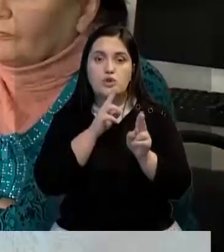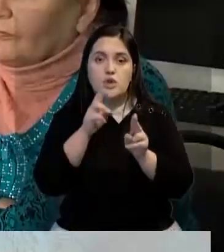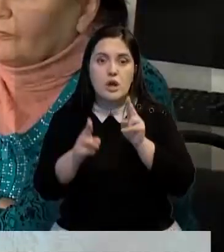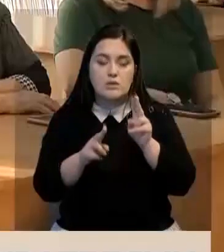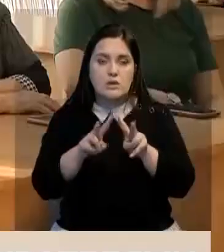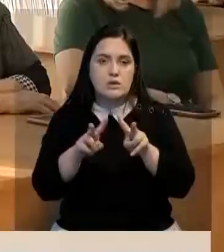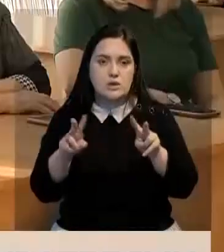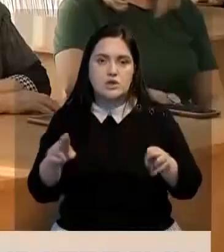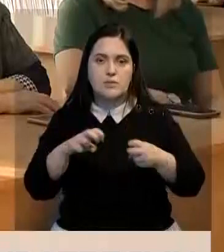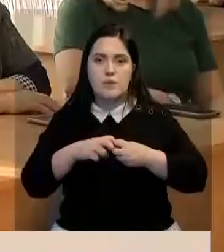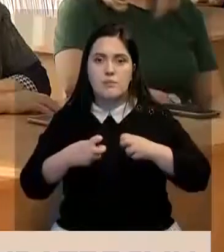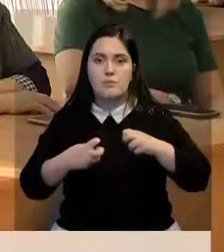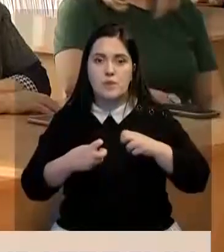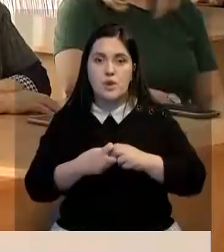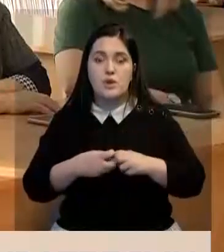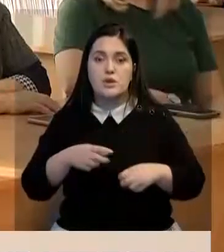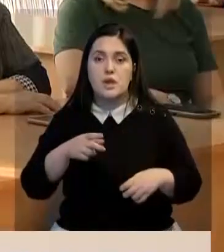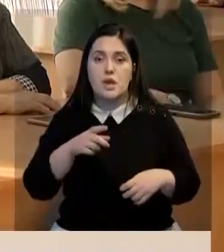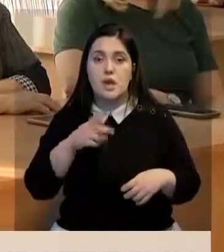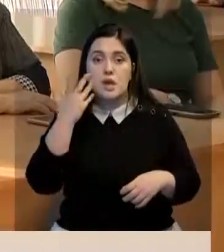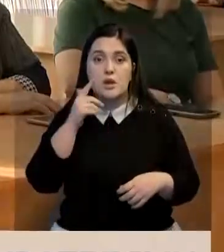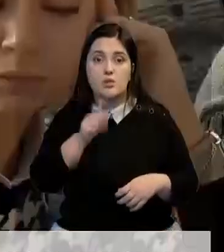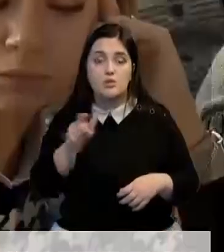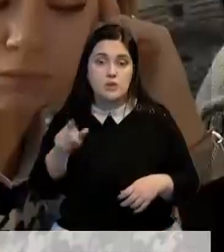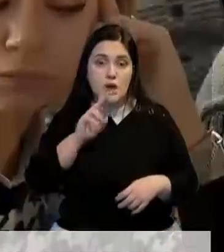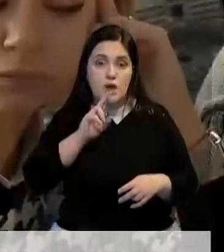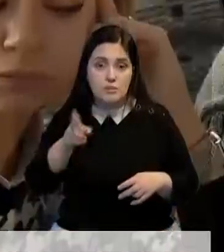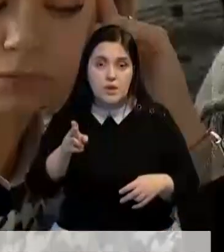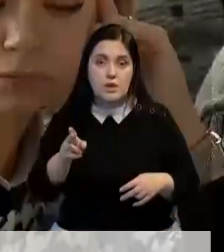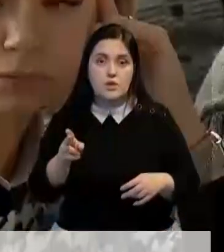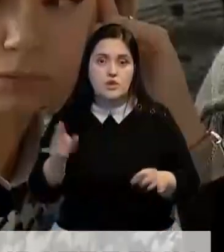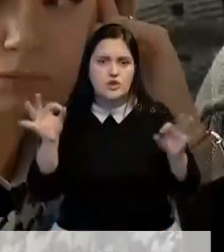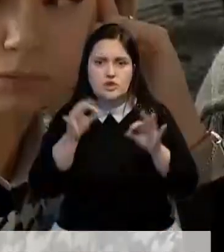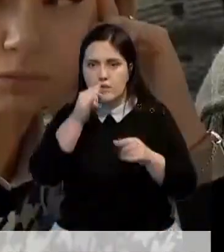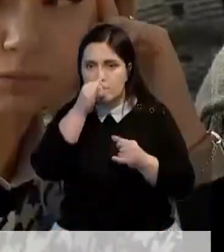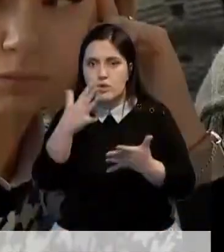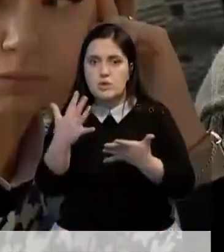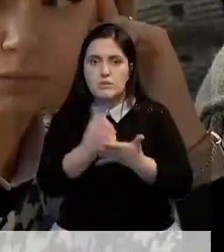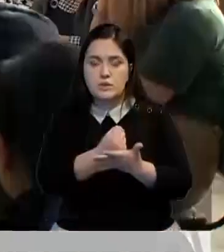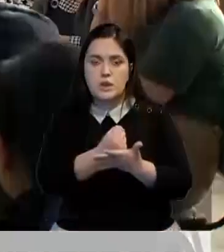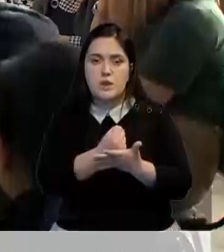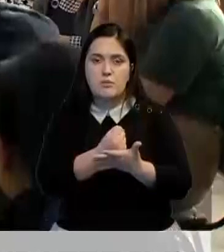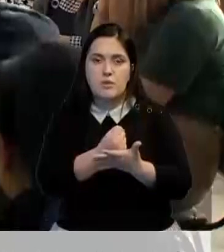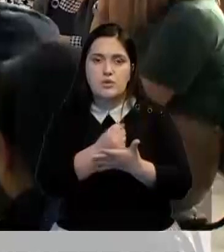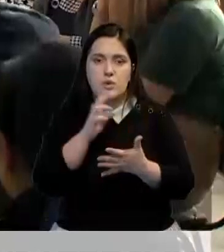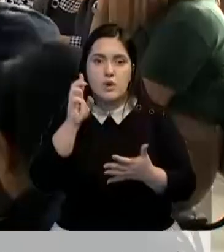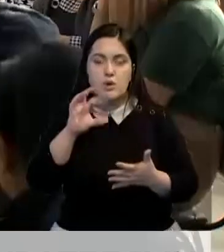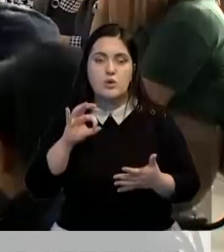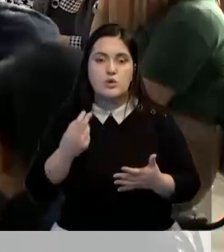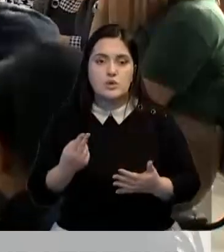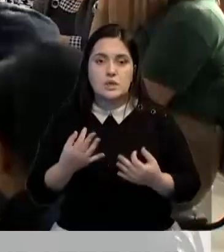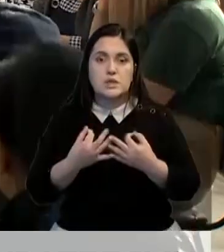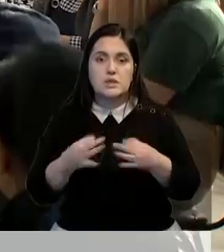ауле жители жалуются на такие же проблемы. И везде, когда люди обращаются во все инстанции, ничего не могут добиться и получают лишь